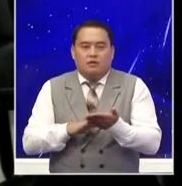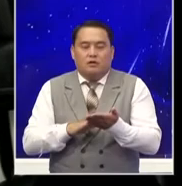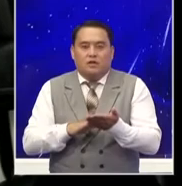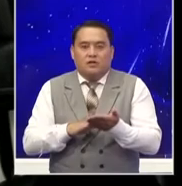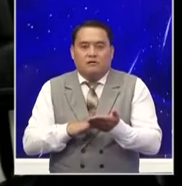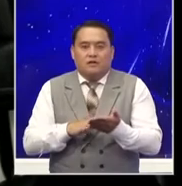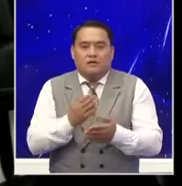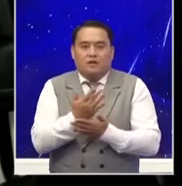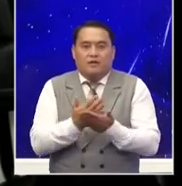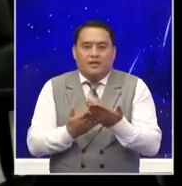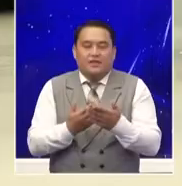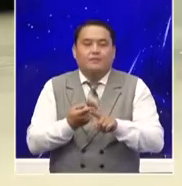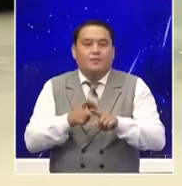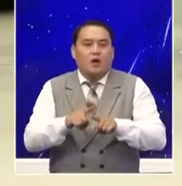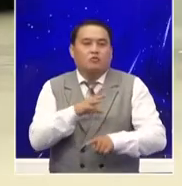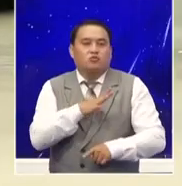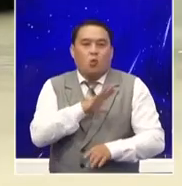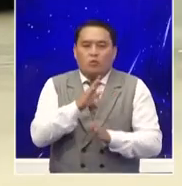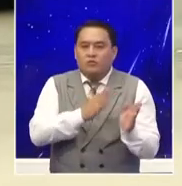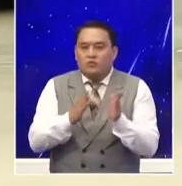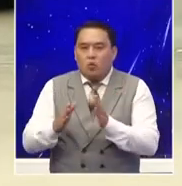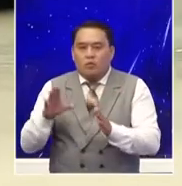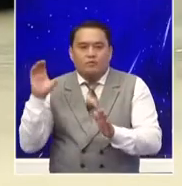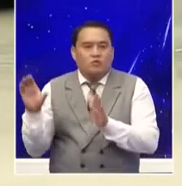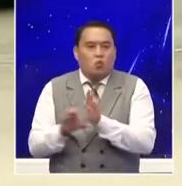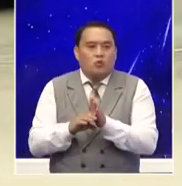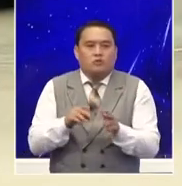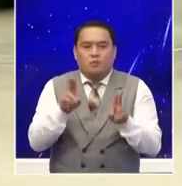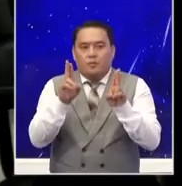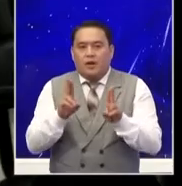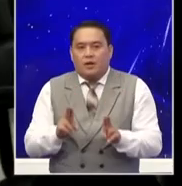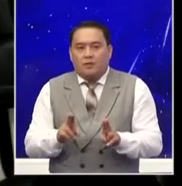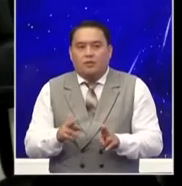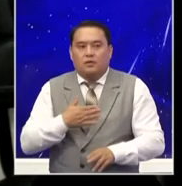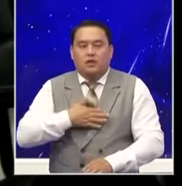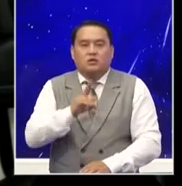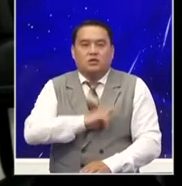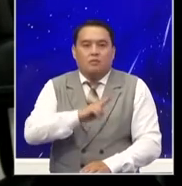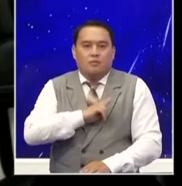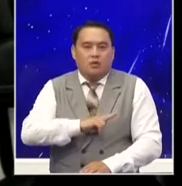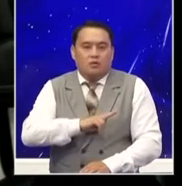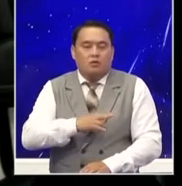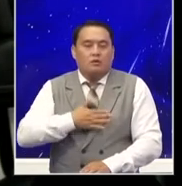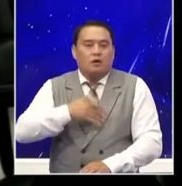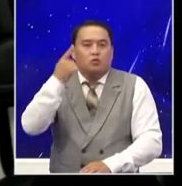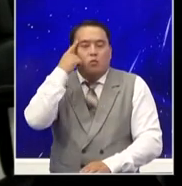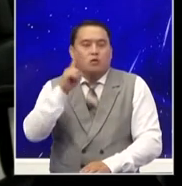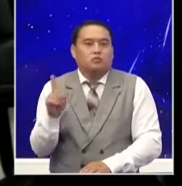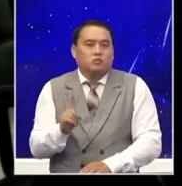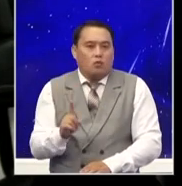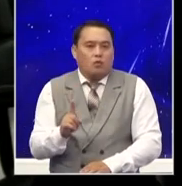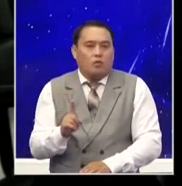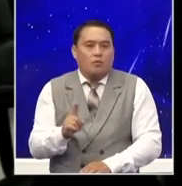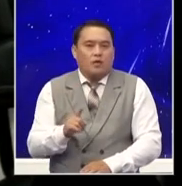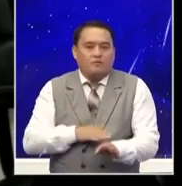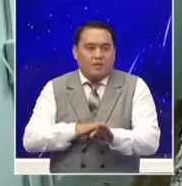действующим санитарным нормам и правилам соблюдаются в нашем диспансере. Просто это наша работа. Я считаю, что мы